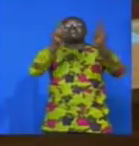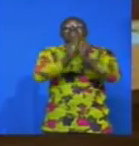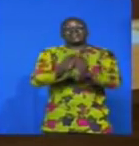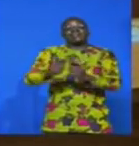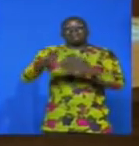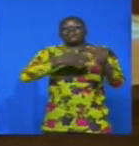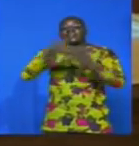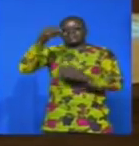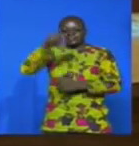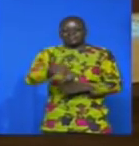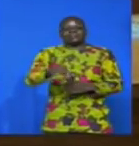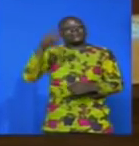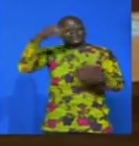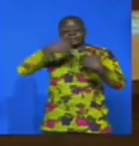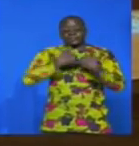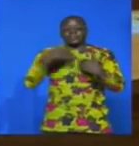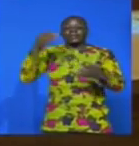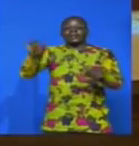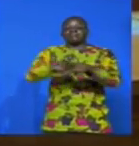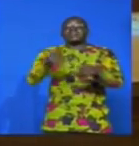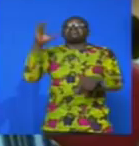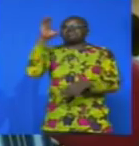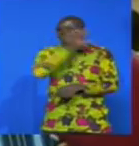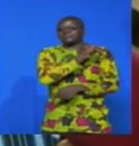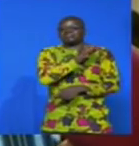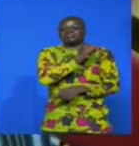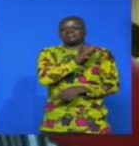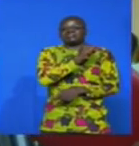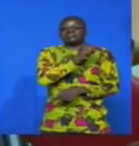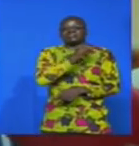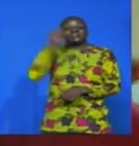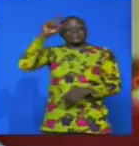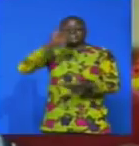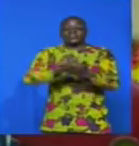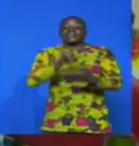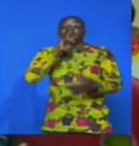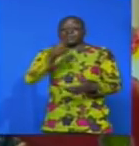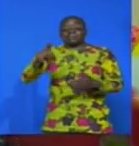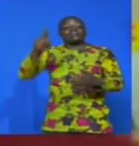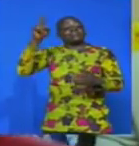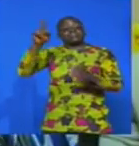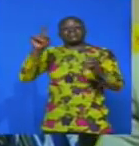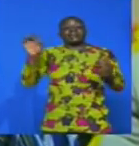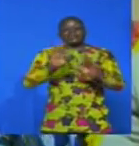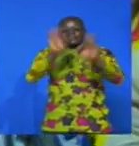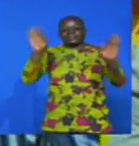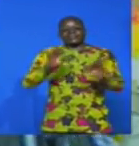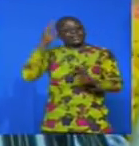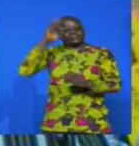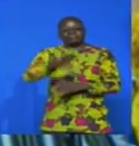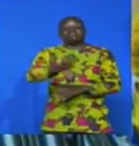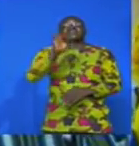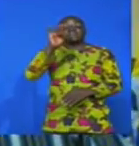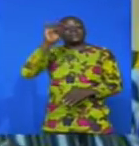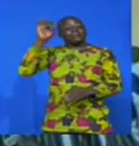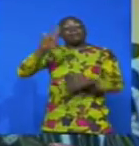les parieurs aient les mêmes chances. C'est le pilier de la cérémonie de tirage entente. Tant que les experts